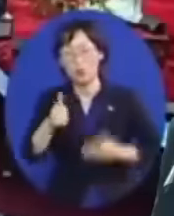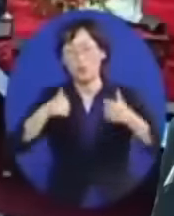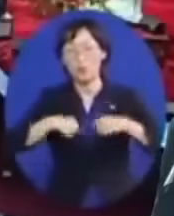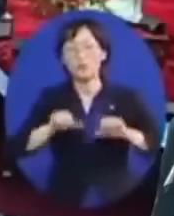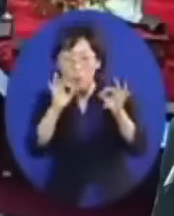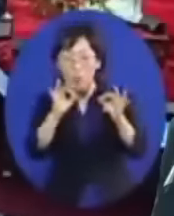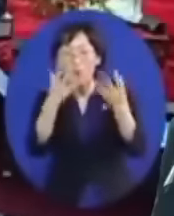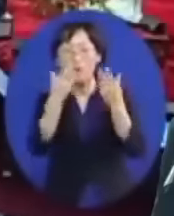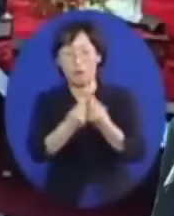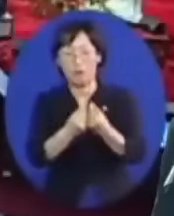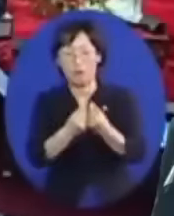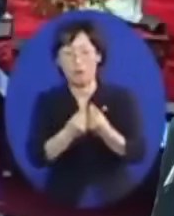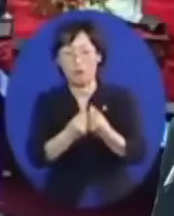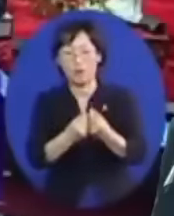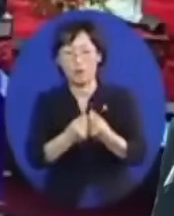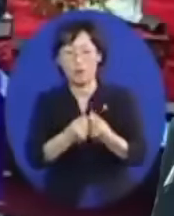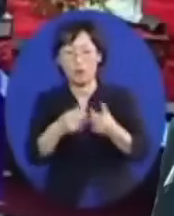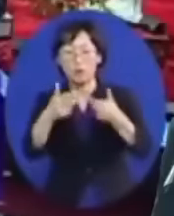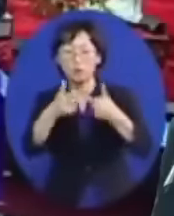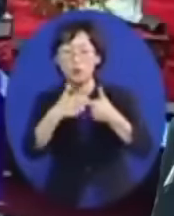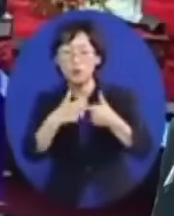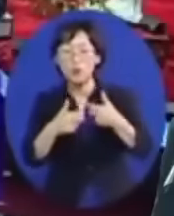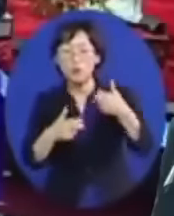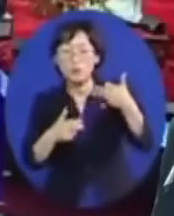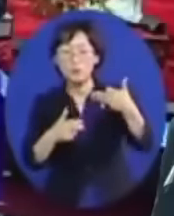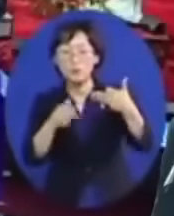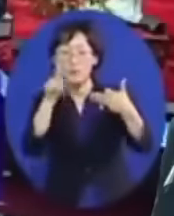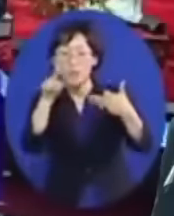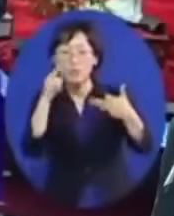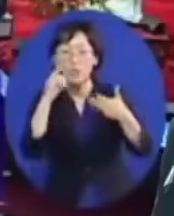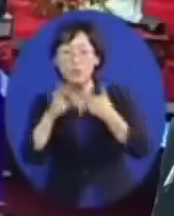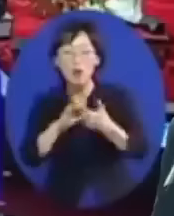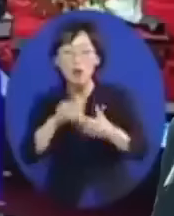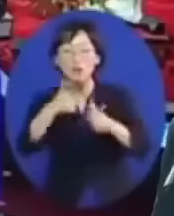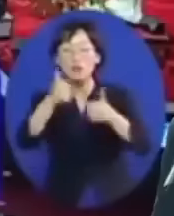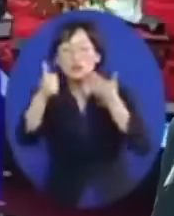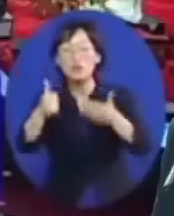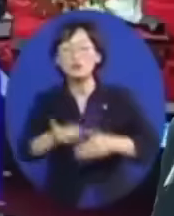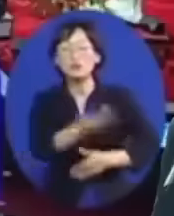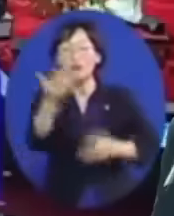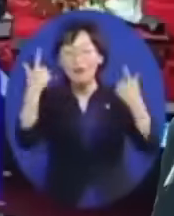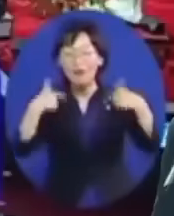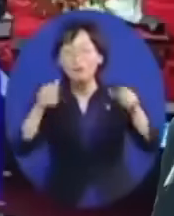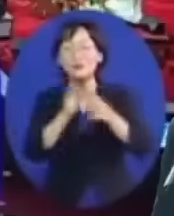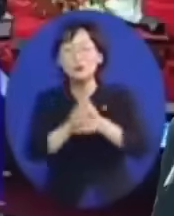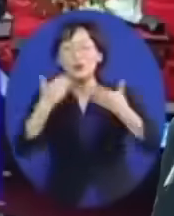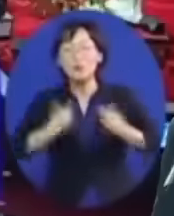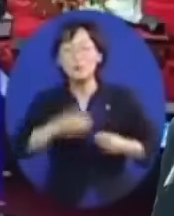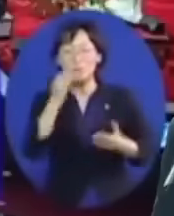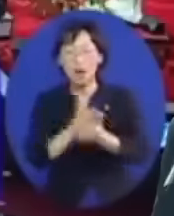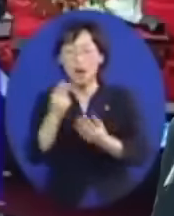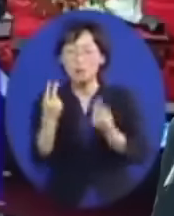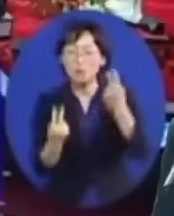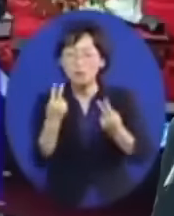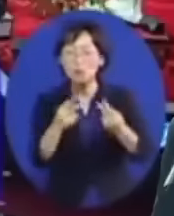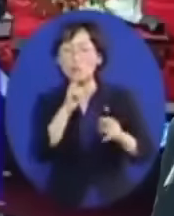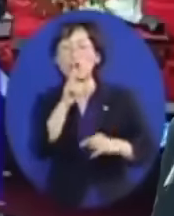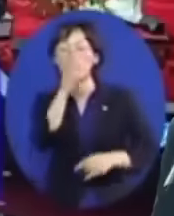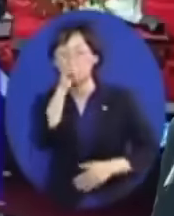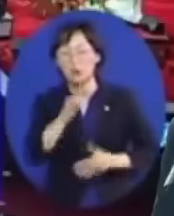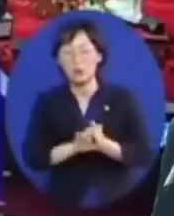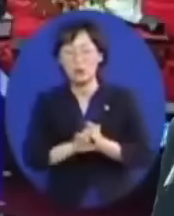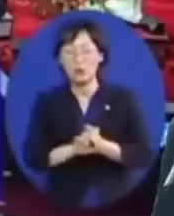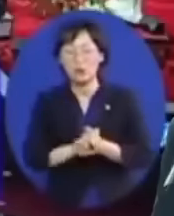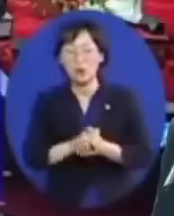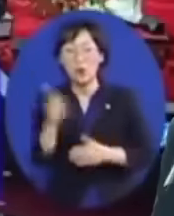포기하면 안 됩니다. 누가복음 18장 1절에 예수께서 그들에게 항상 기도하고 낙심하지 말아야 할 것을 비유로 말씀하여 말하기를